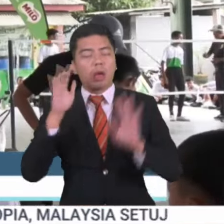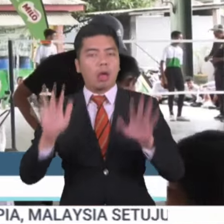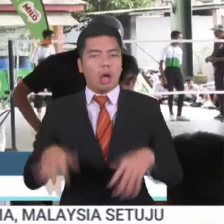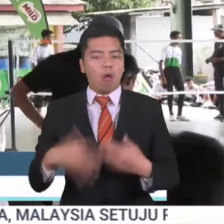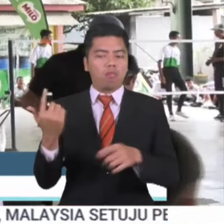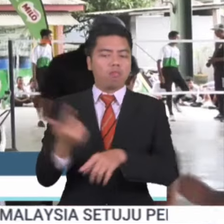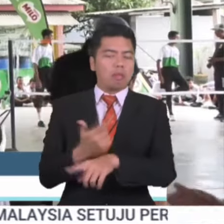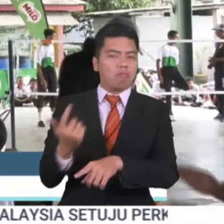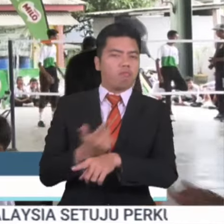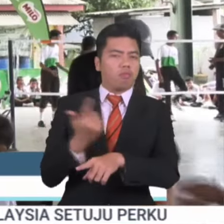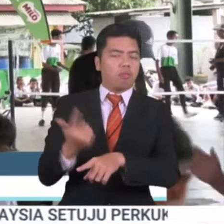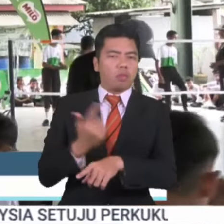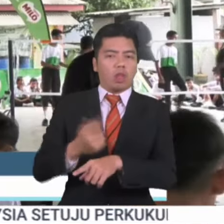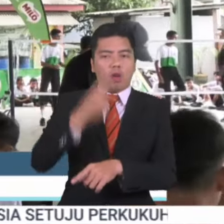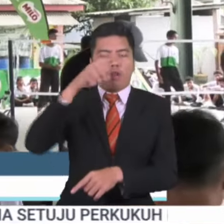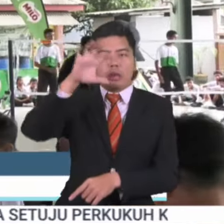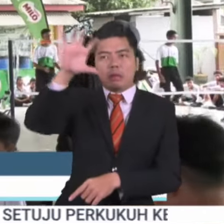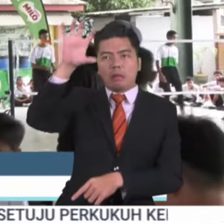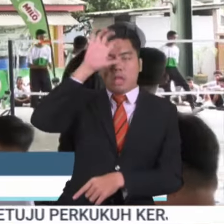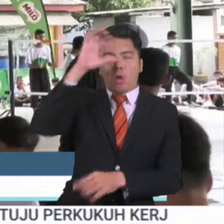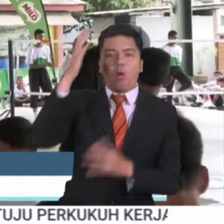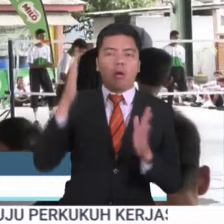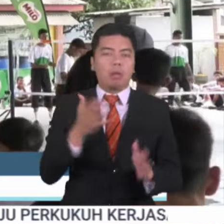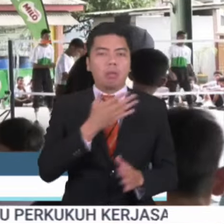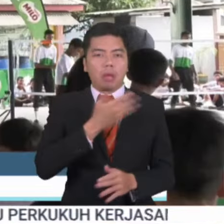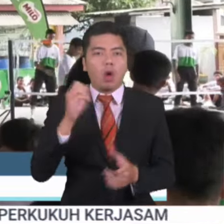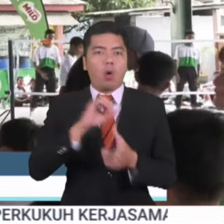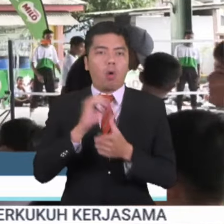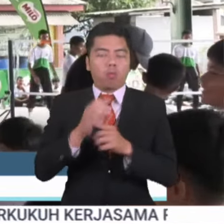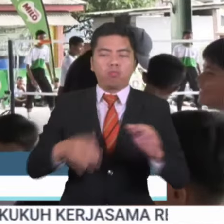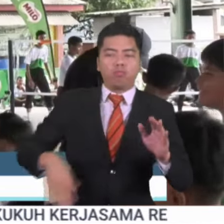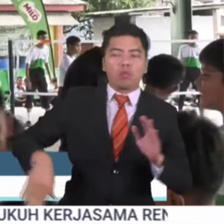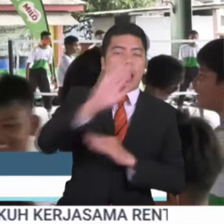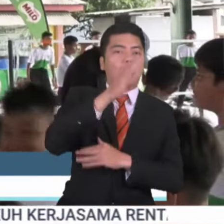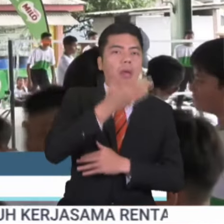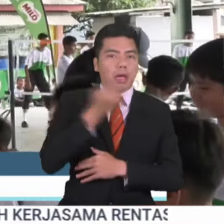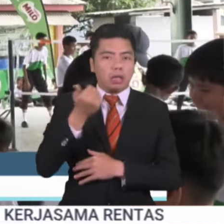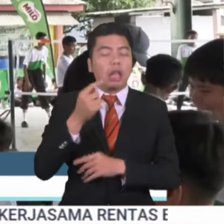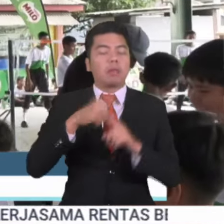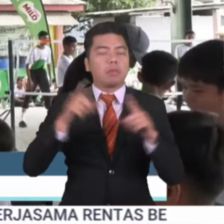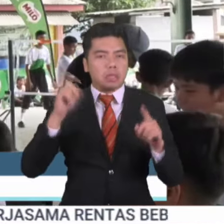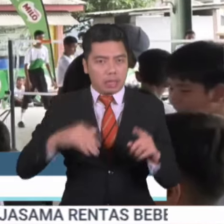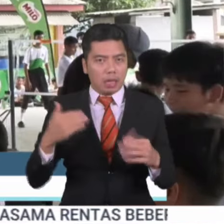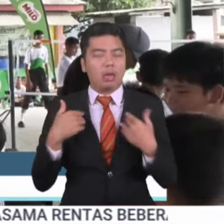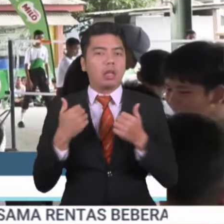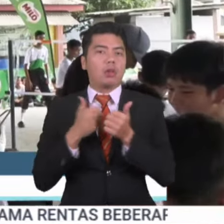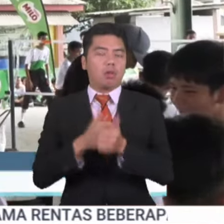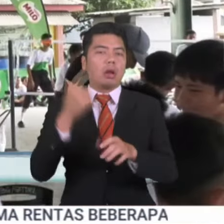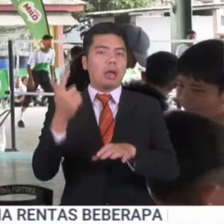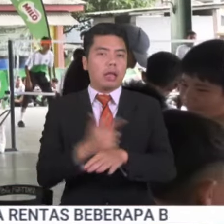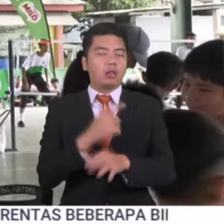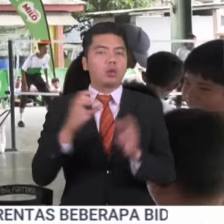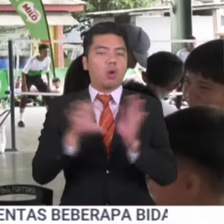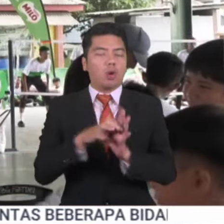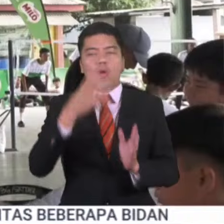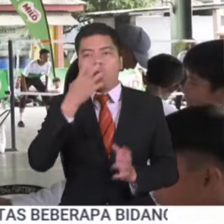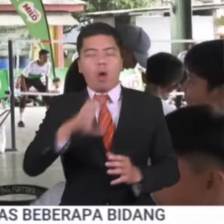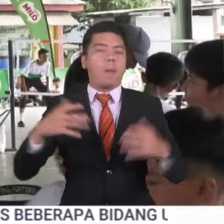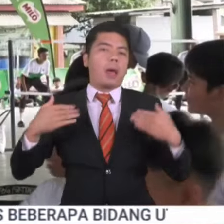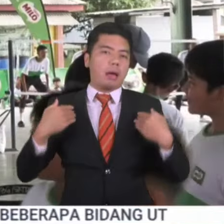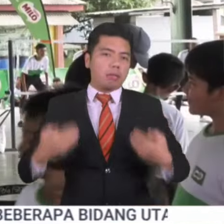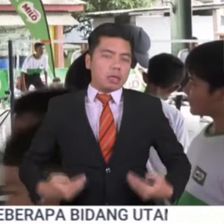melatih mereka menjadi seorang petekong yang baik, seorang killer yang baik. Tapi mesti ada unsur-unsur dari segi latihan lah. Dari segi memanaskan